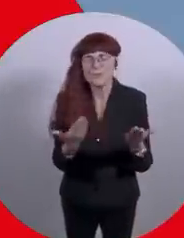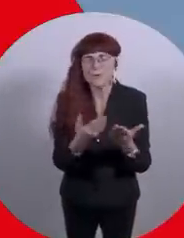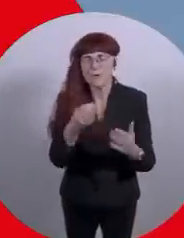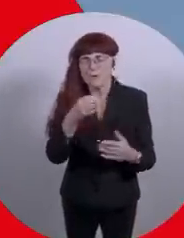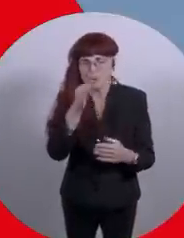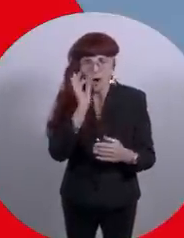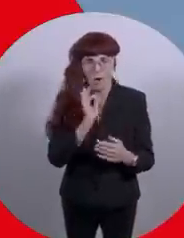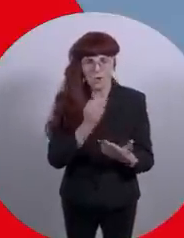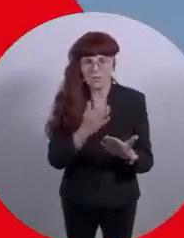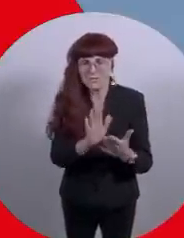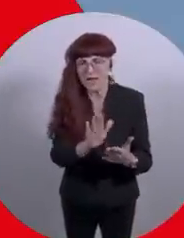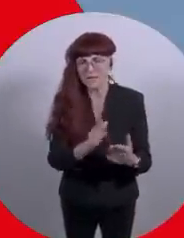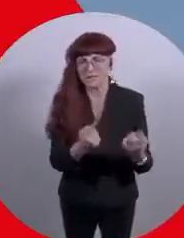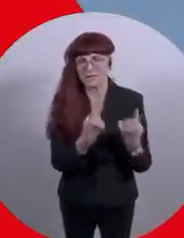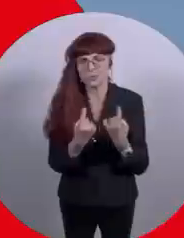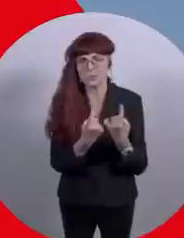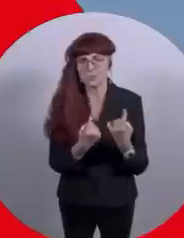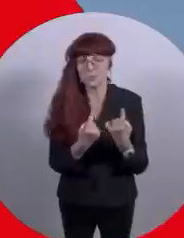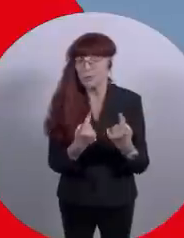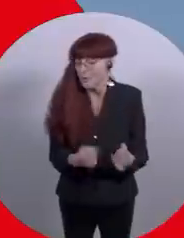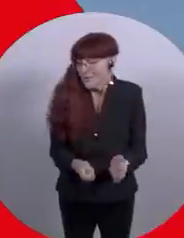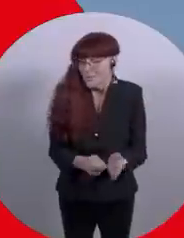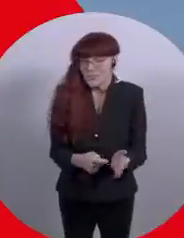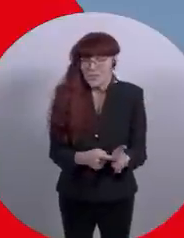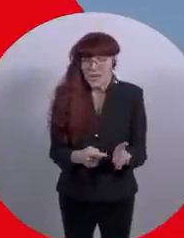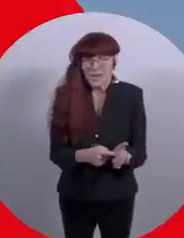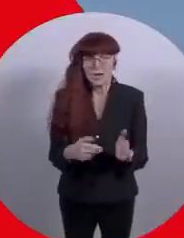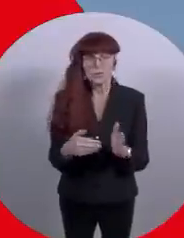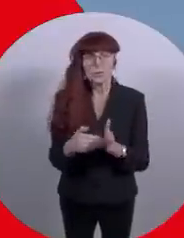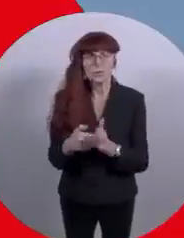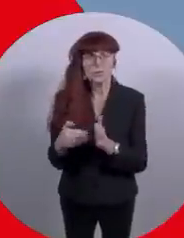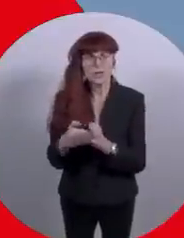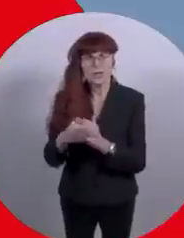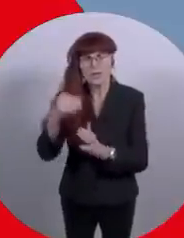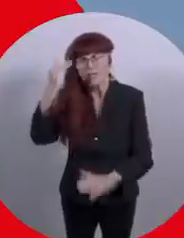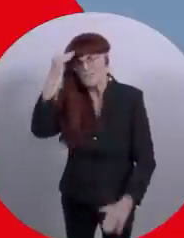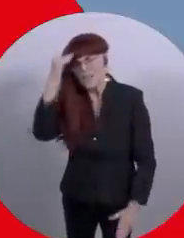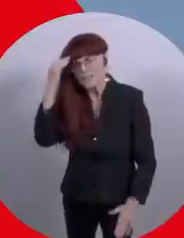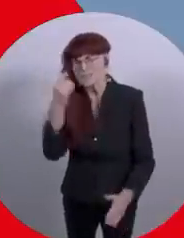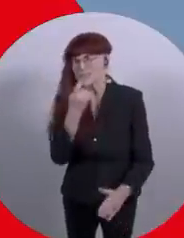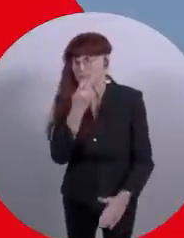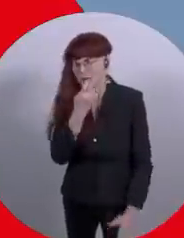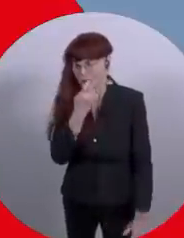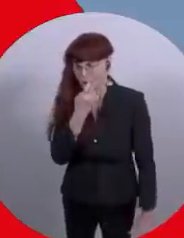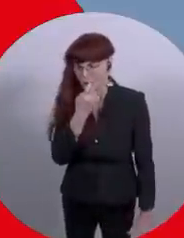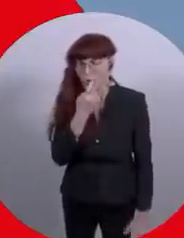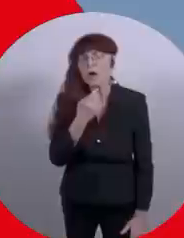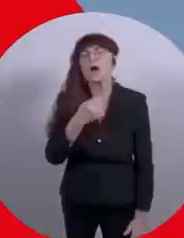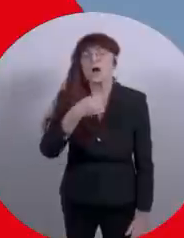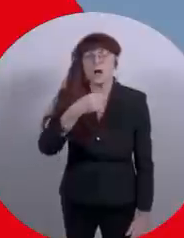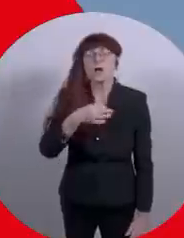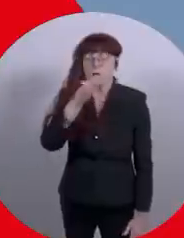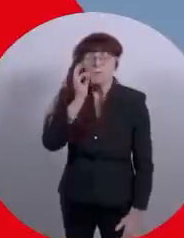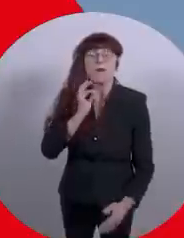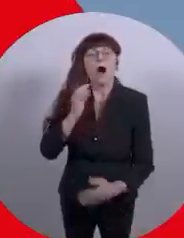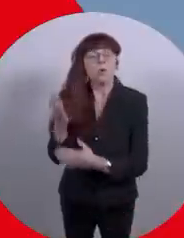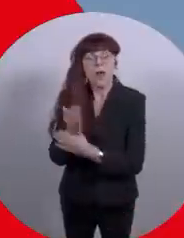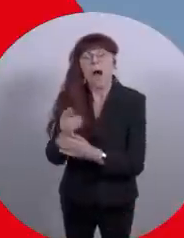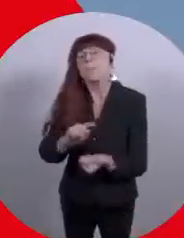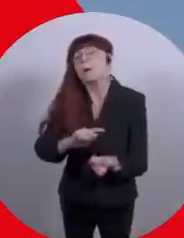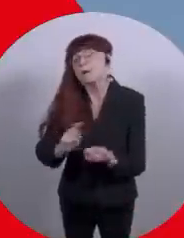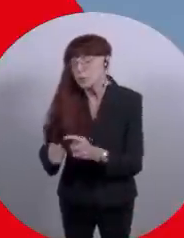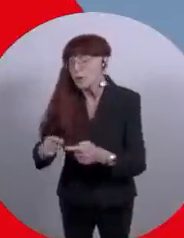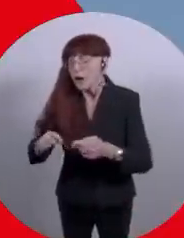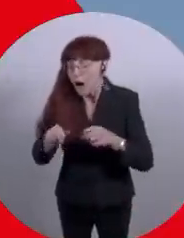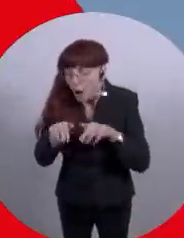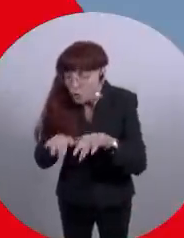weil wir genau wissen dass die Kinderarmut von der Armut der Frauen kommt das hängt eins und eins zusammen